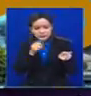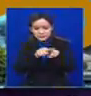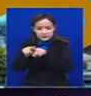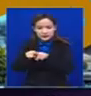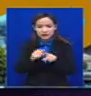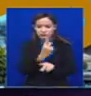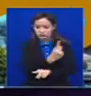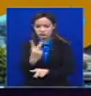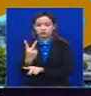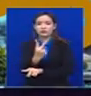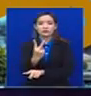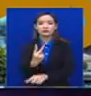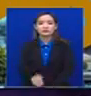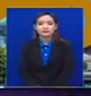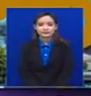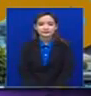ภานั่นแหละ